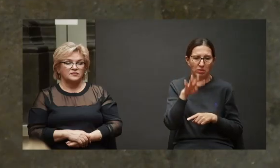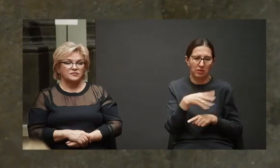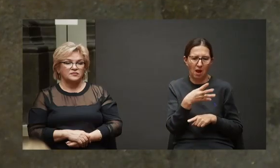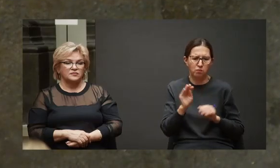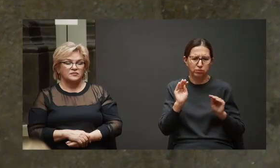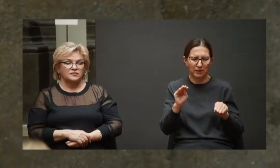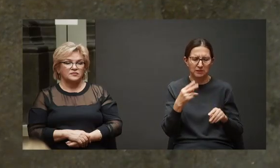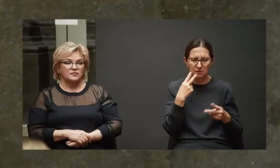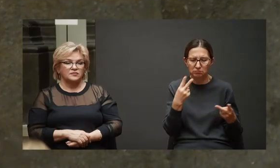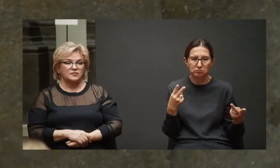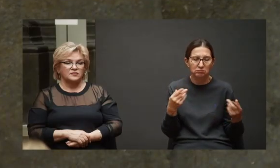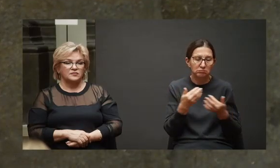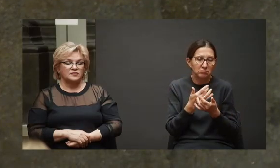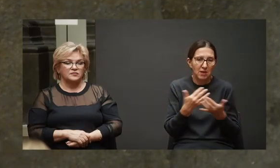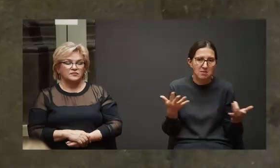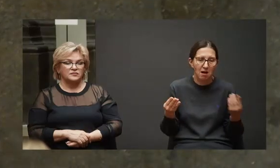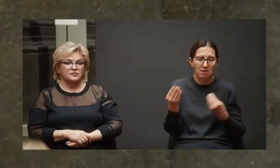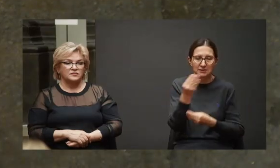совершенно